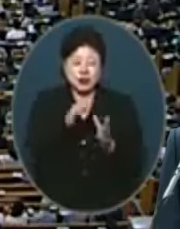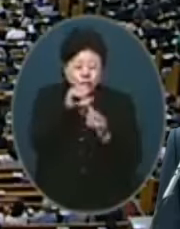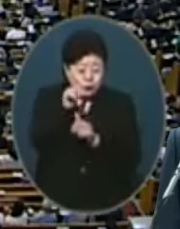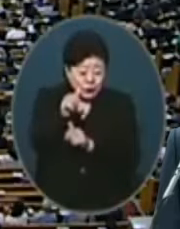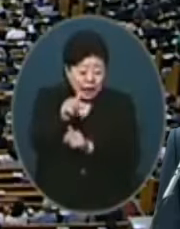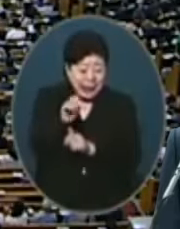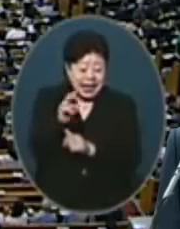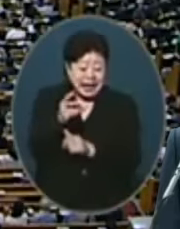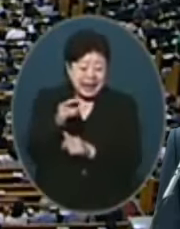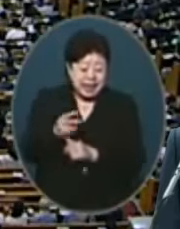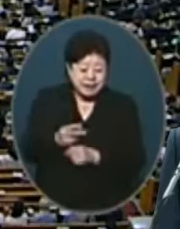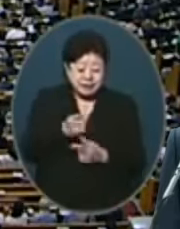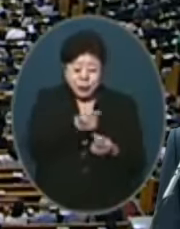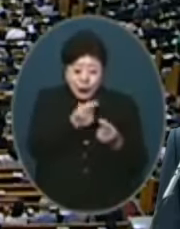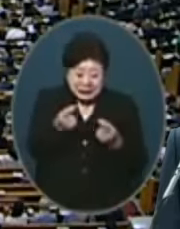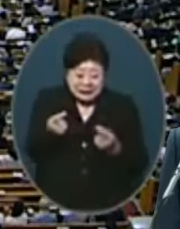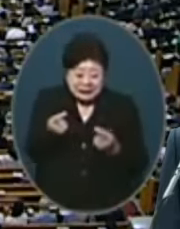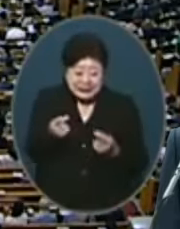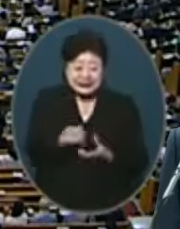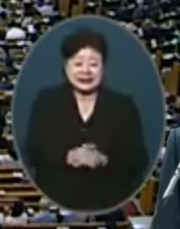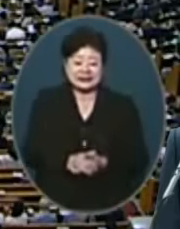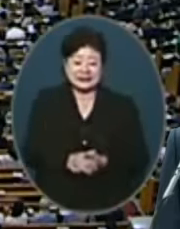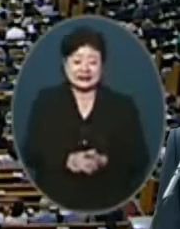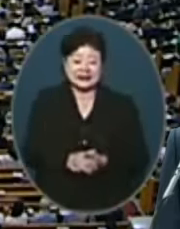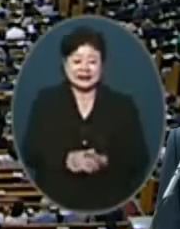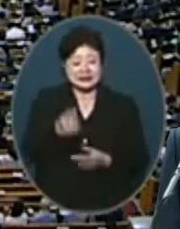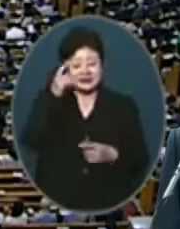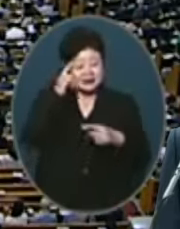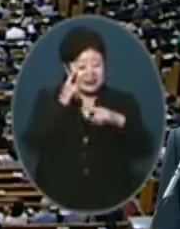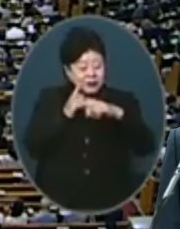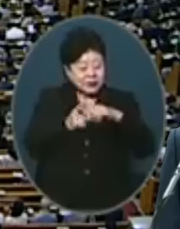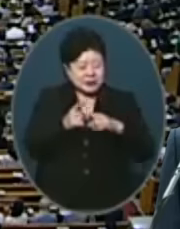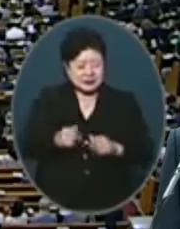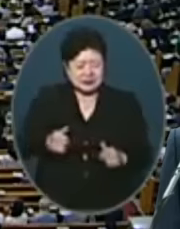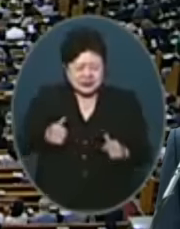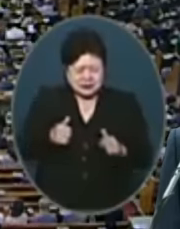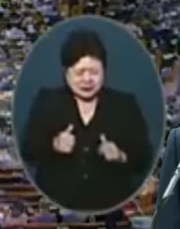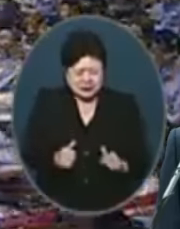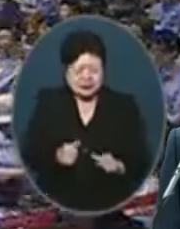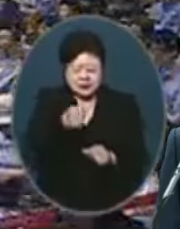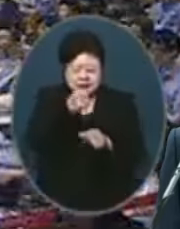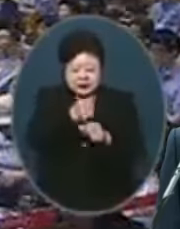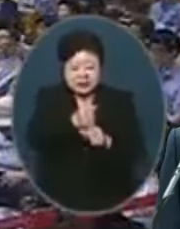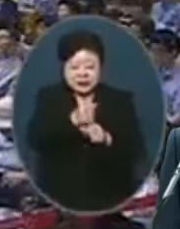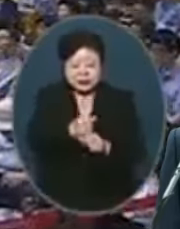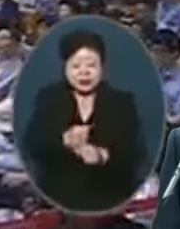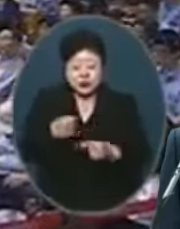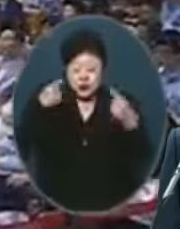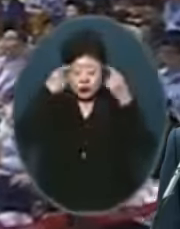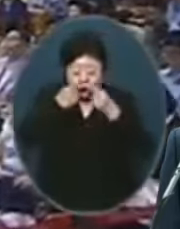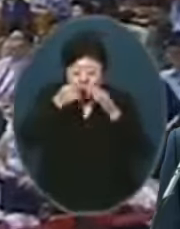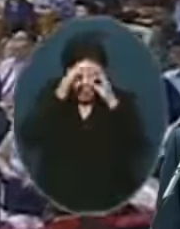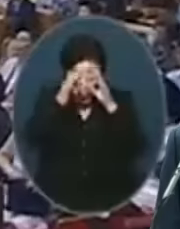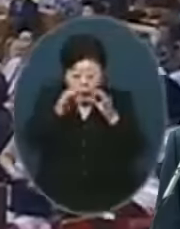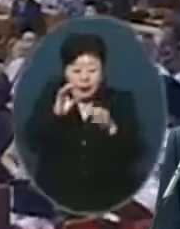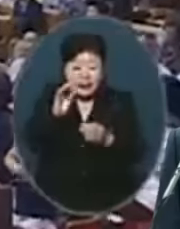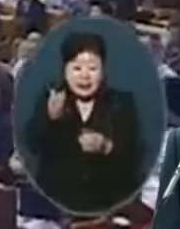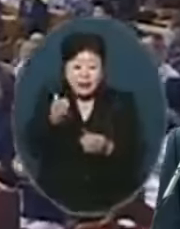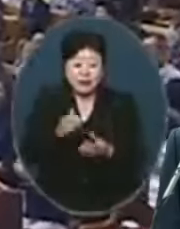여호수아와 갈렙처럼 긍정적이고 적극적이고 창조적인 눈으로 사물을 보고